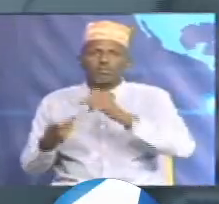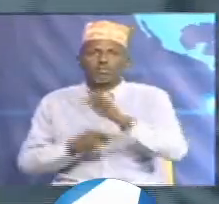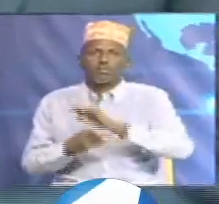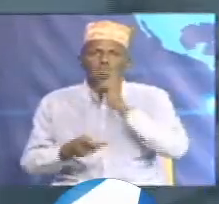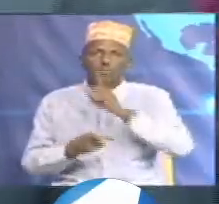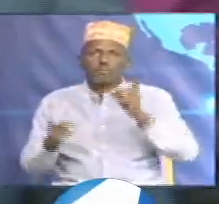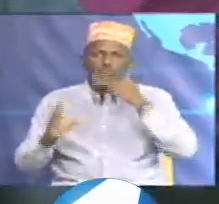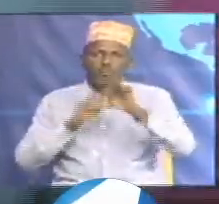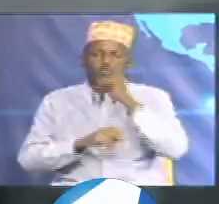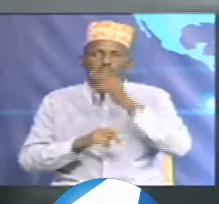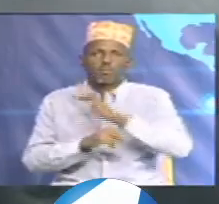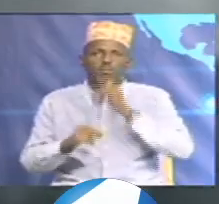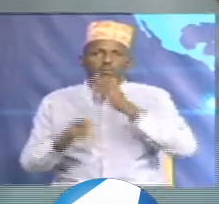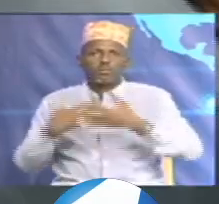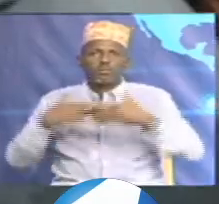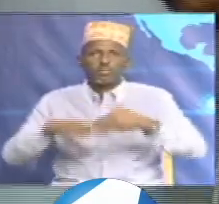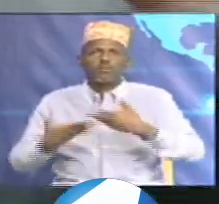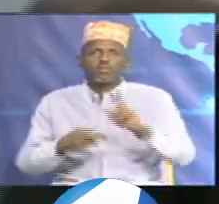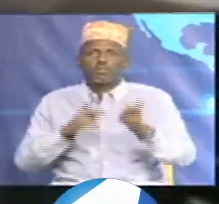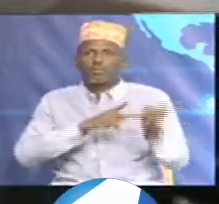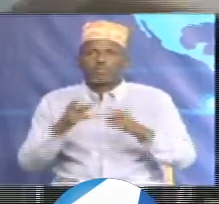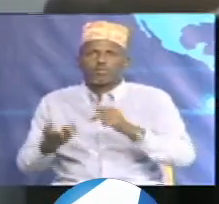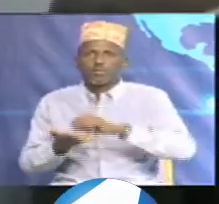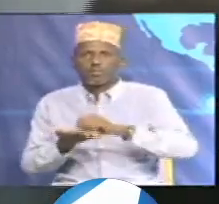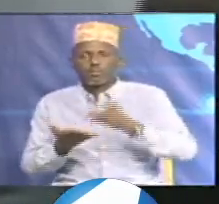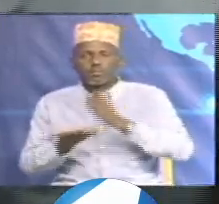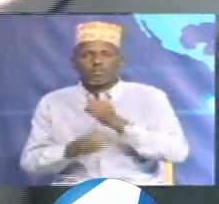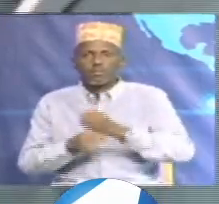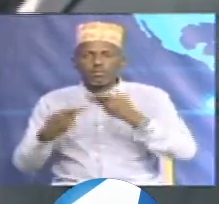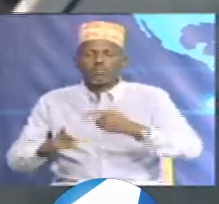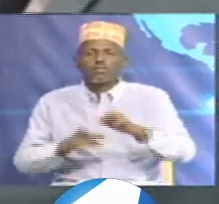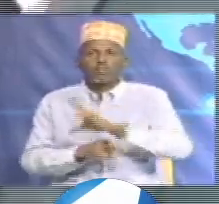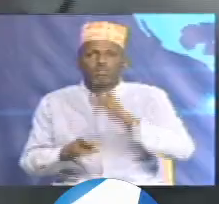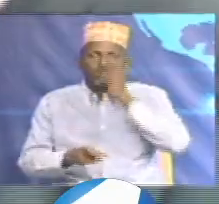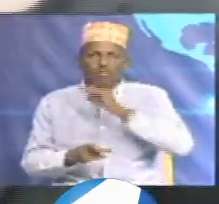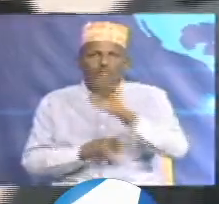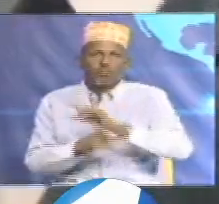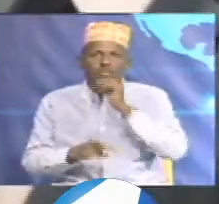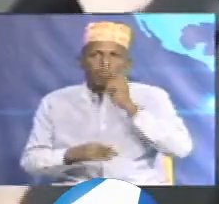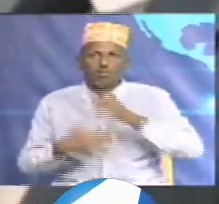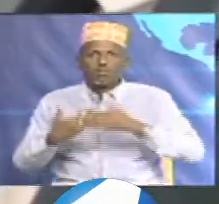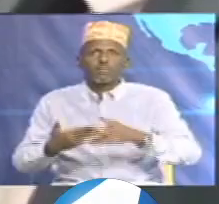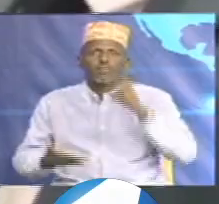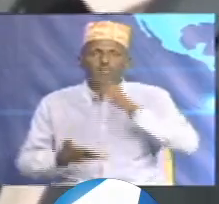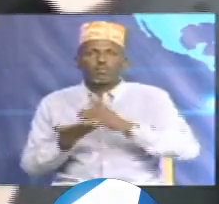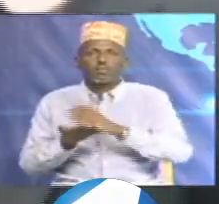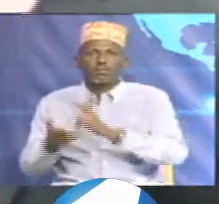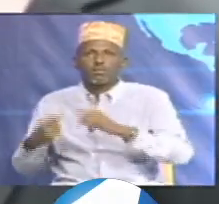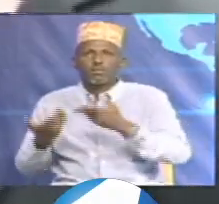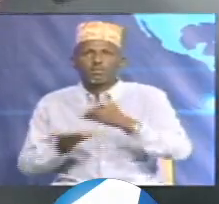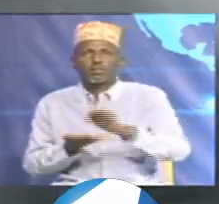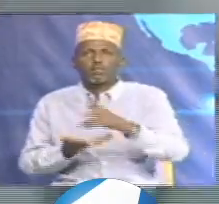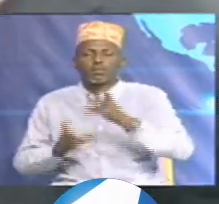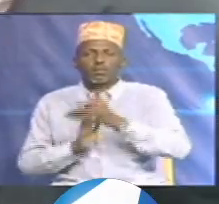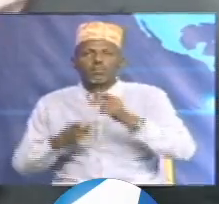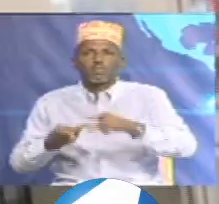pour mission de déboucher sur des recrutements et embauches immédiates et directes, notamment par le biais d'une mise en